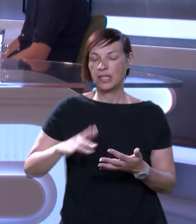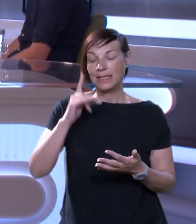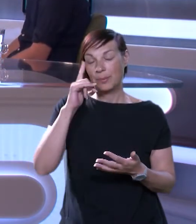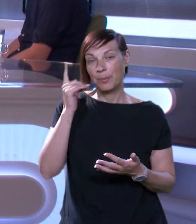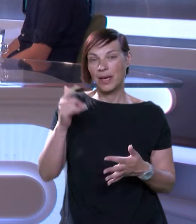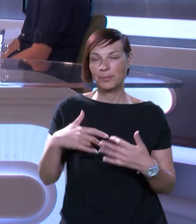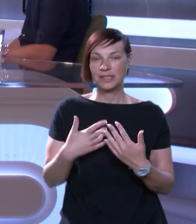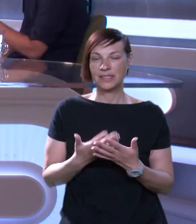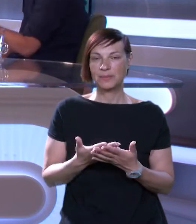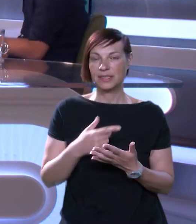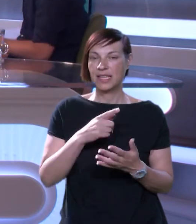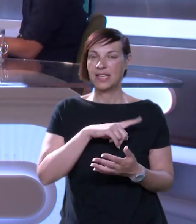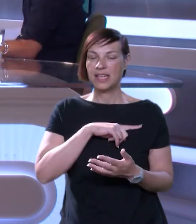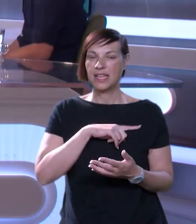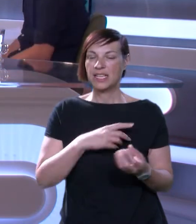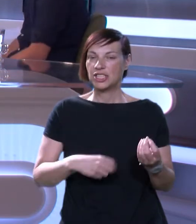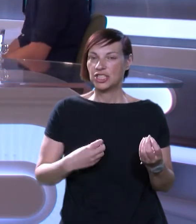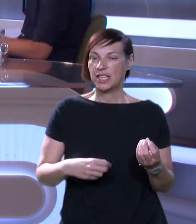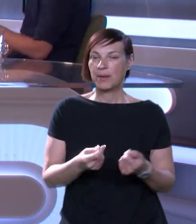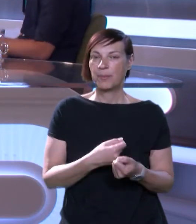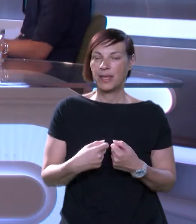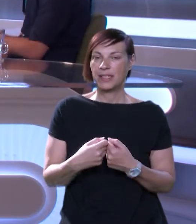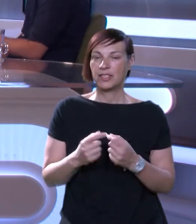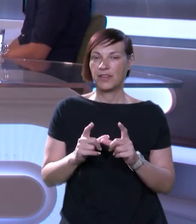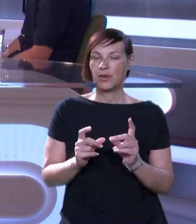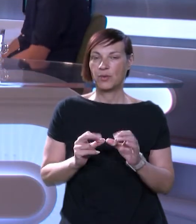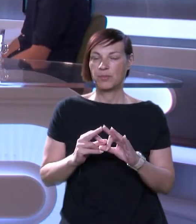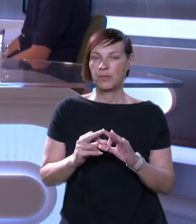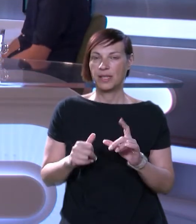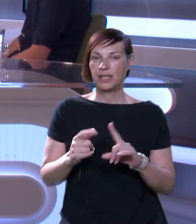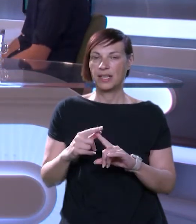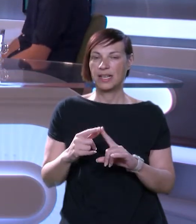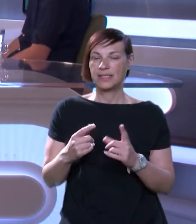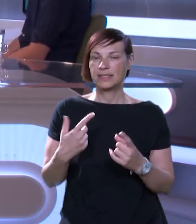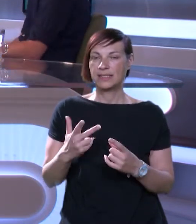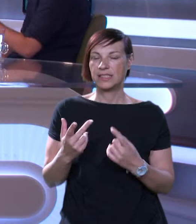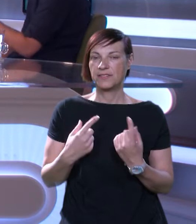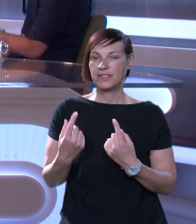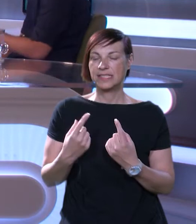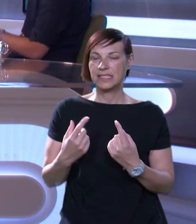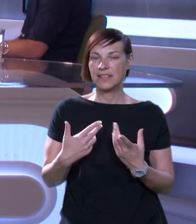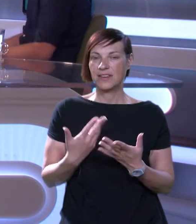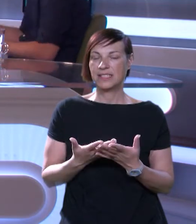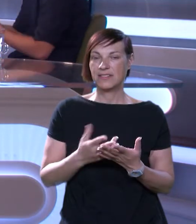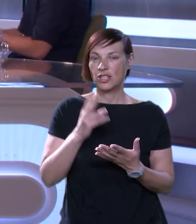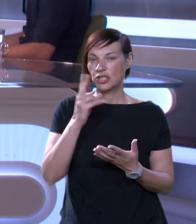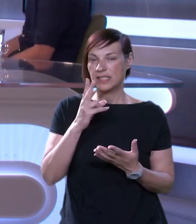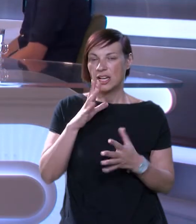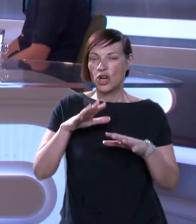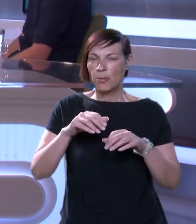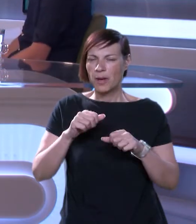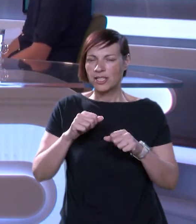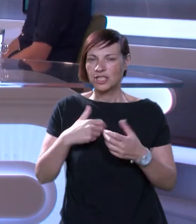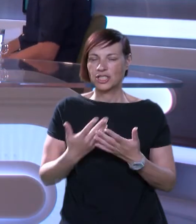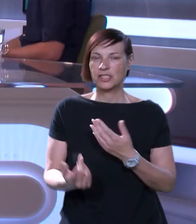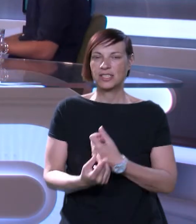dijete pamtim, pa i te riječke bendove, i Urbana, i Le3, i sve te neke festivale od Fiju, Briju i svega onoga Crnog mačka što